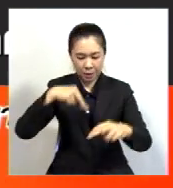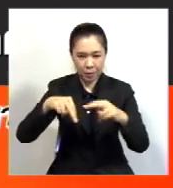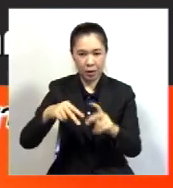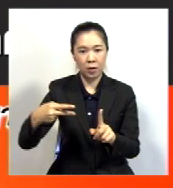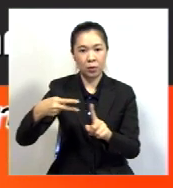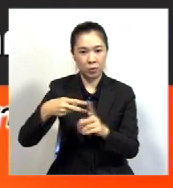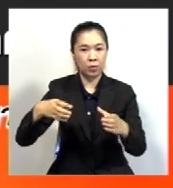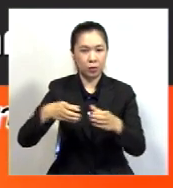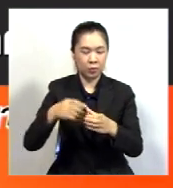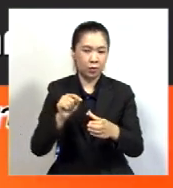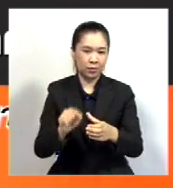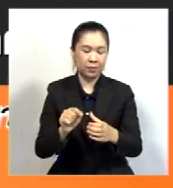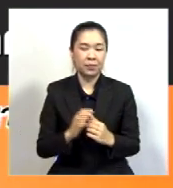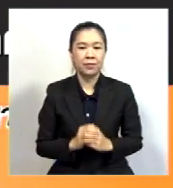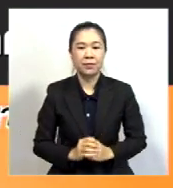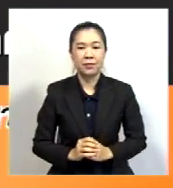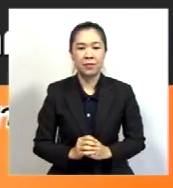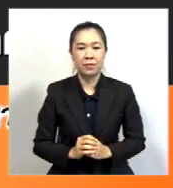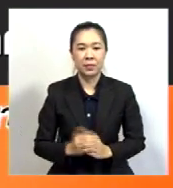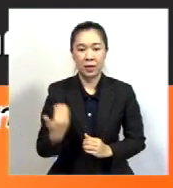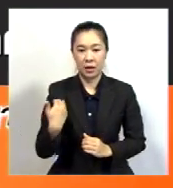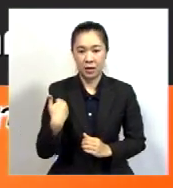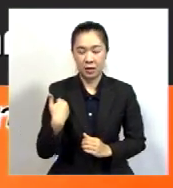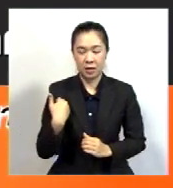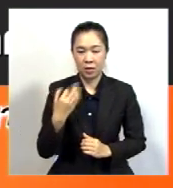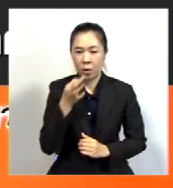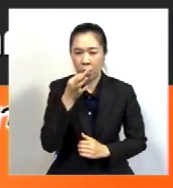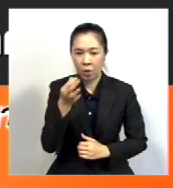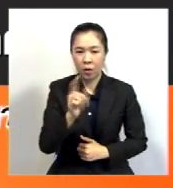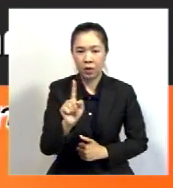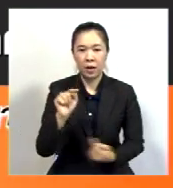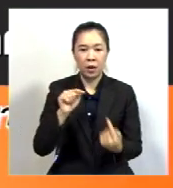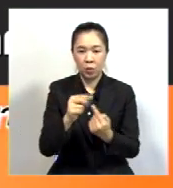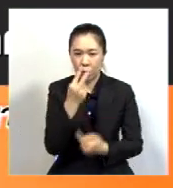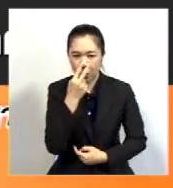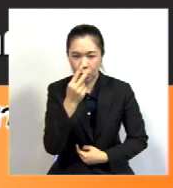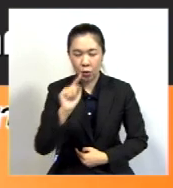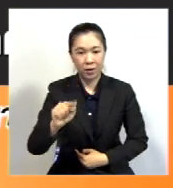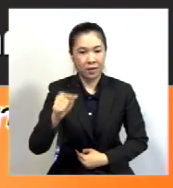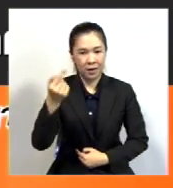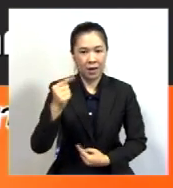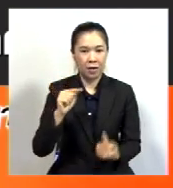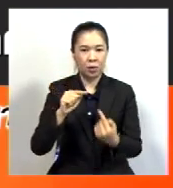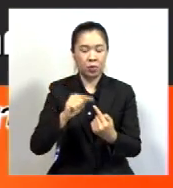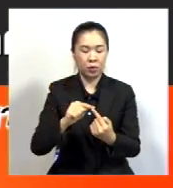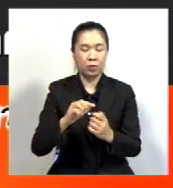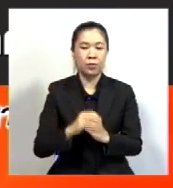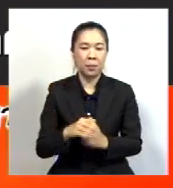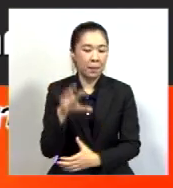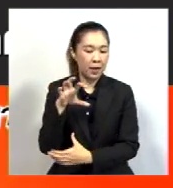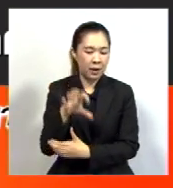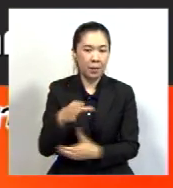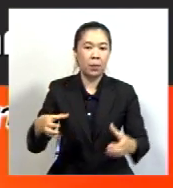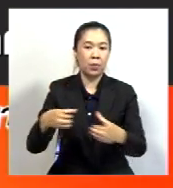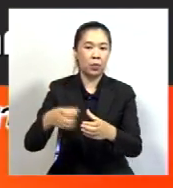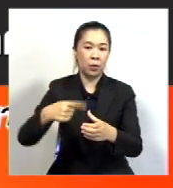ใหม่ครับประเด็นหลักๆสำหรับคำร้องในคดีนี้ที่น่าจับตานะครับประเด็นแรกคือข้อบังคับของพรรคครับที่หลี